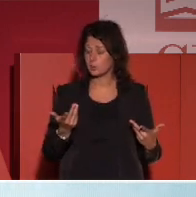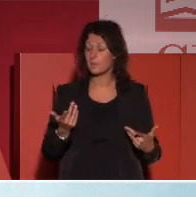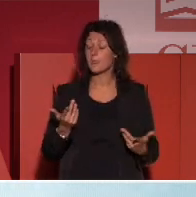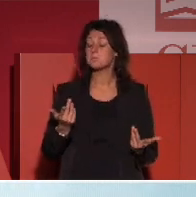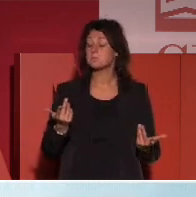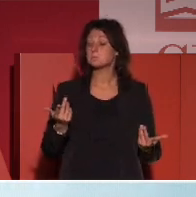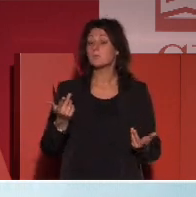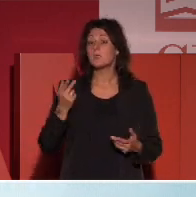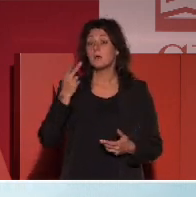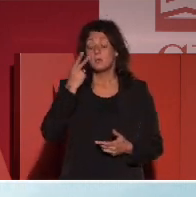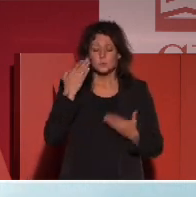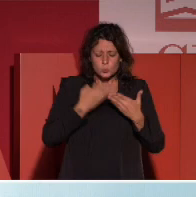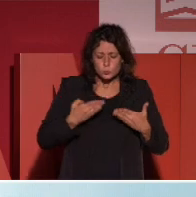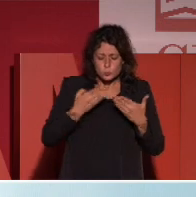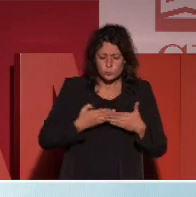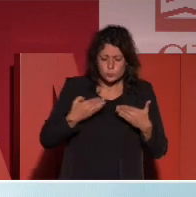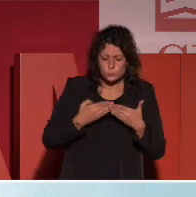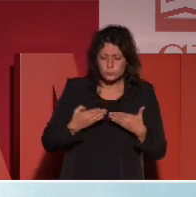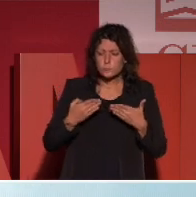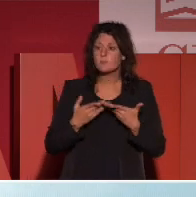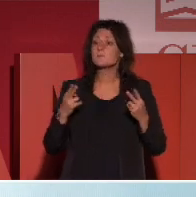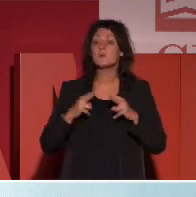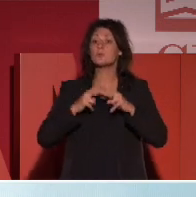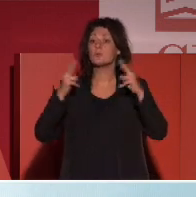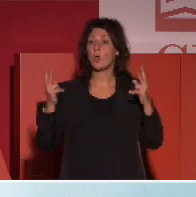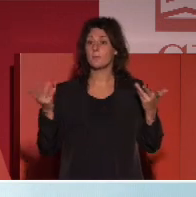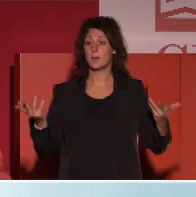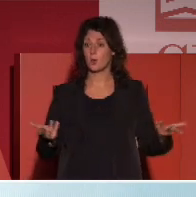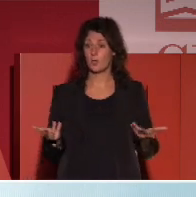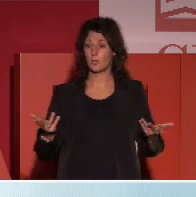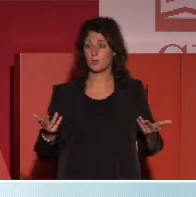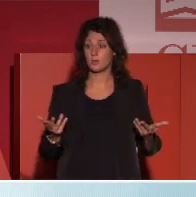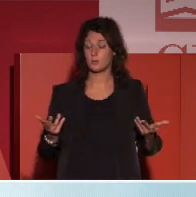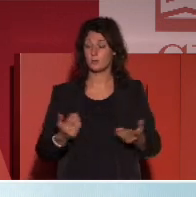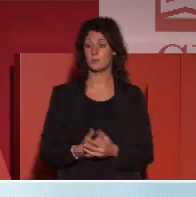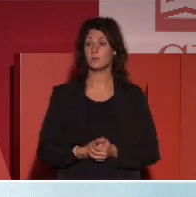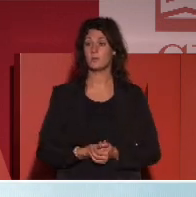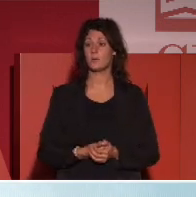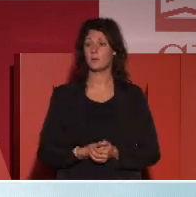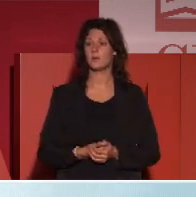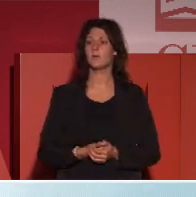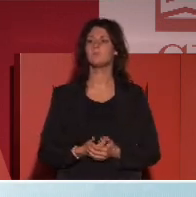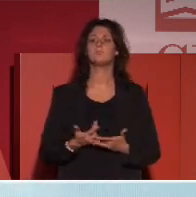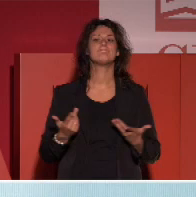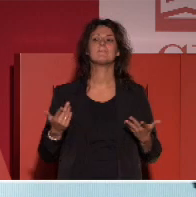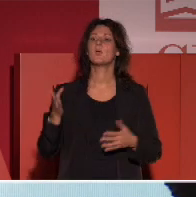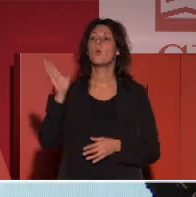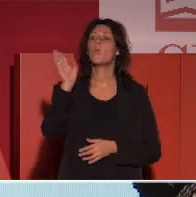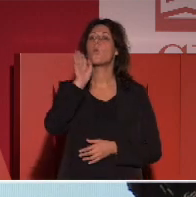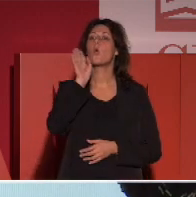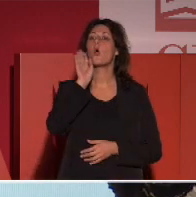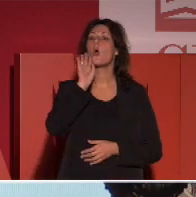attraverso un suo studio ha scoperto sma detto che il la specie appunto dell'homo sapiens